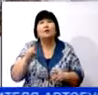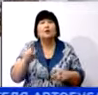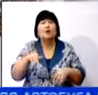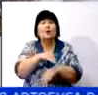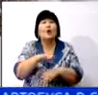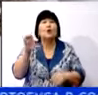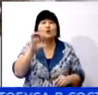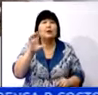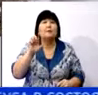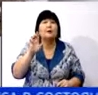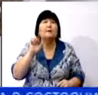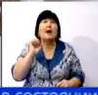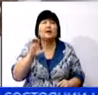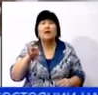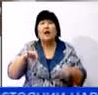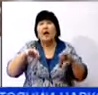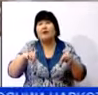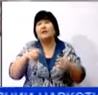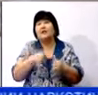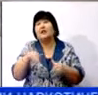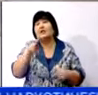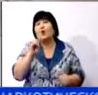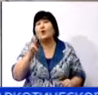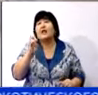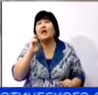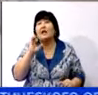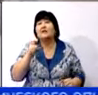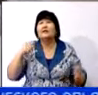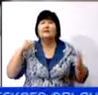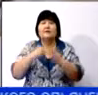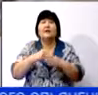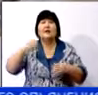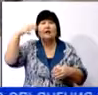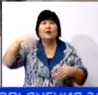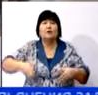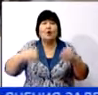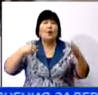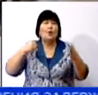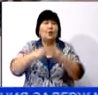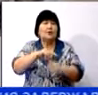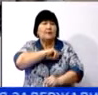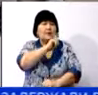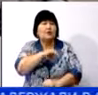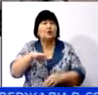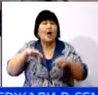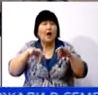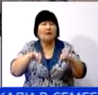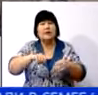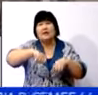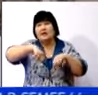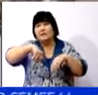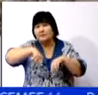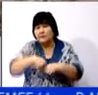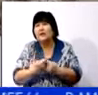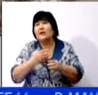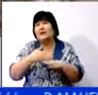улице Султана Бибарса автомобиль марки «Део Нексия» врезался в фонарный столб. Удар был настолько сильным, что автомобиль переломило надвое